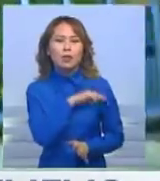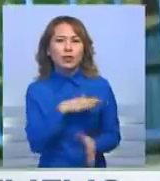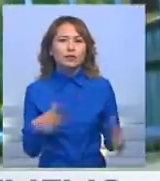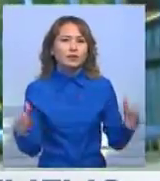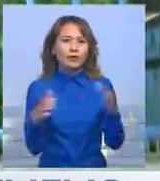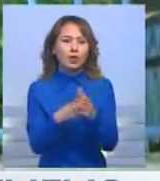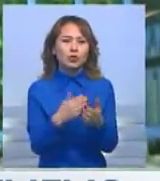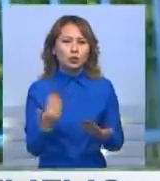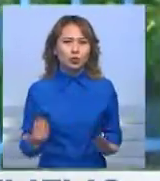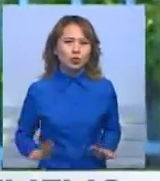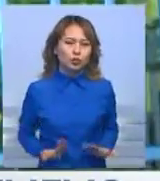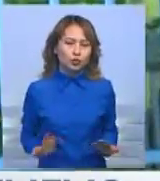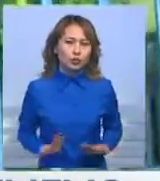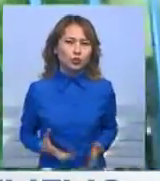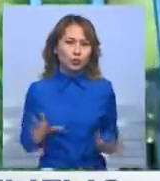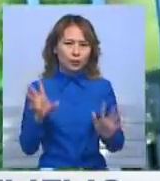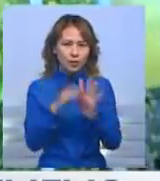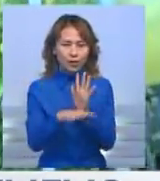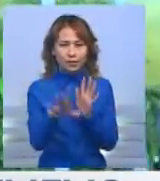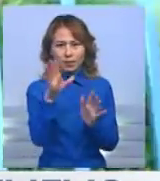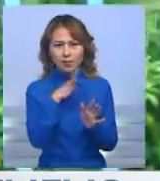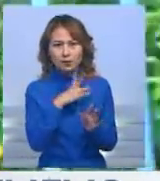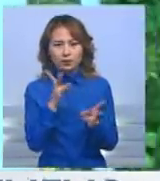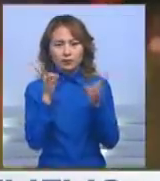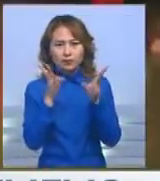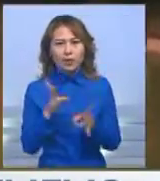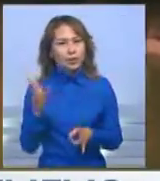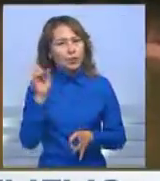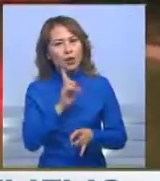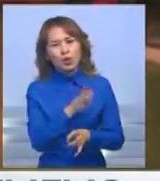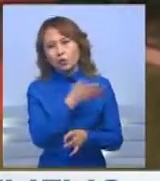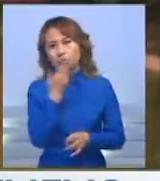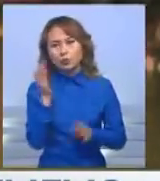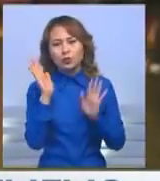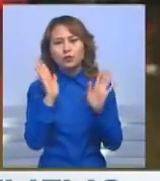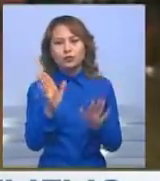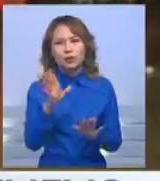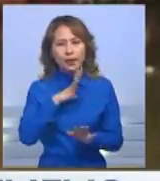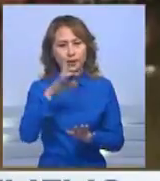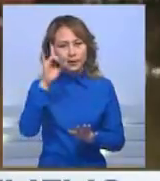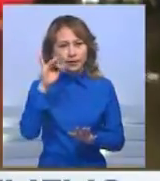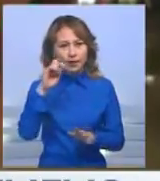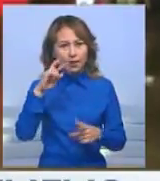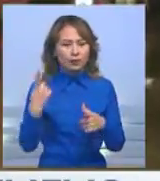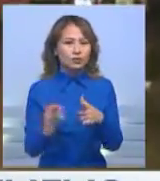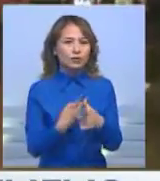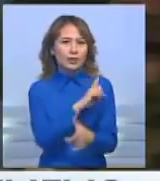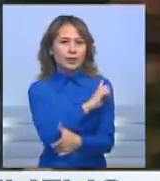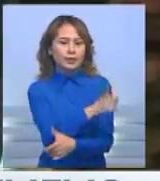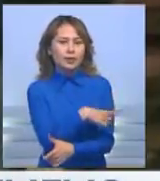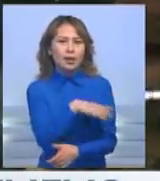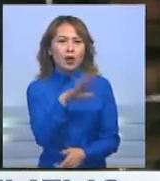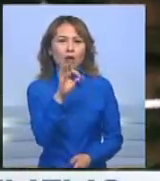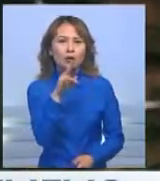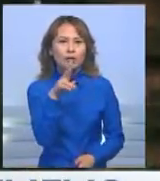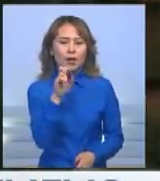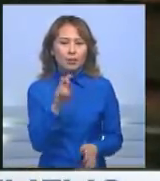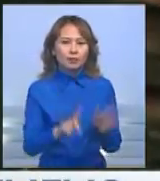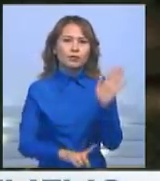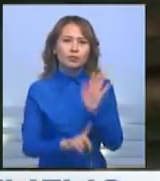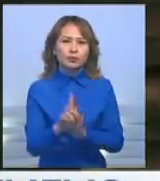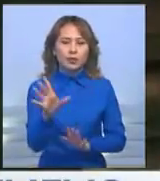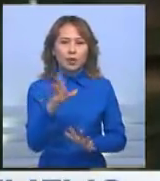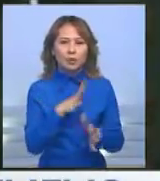бірі тұрғын үйге түскен. Абырой болғанда зардап шеккендер жоқ. Салдарынан Израиль әскери әуе күштері анклав нысанасына қарсы